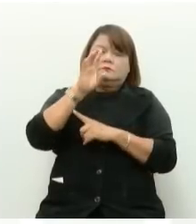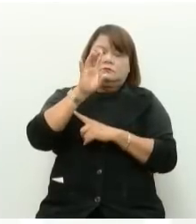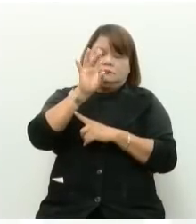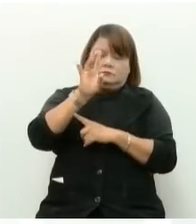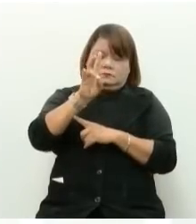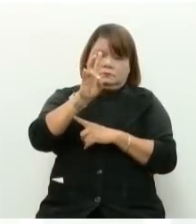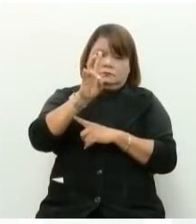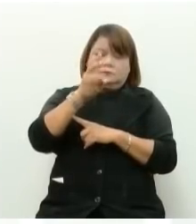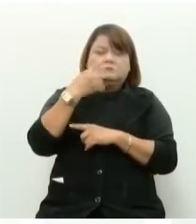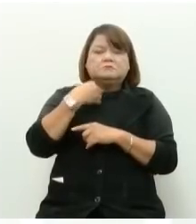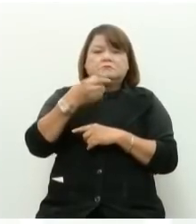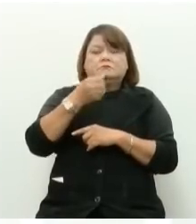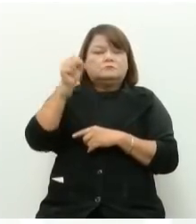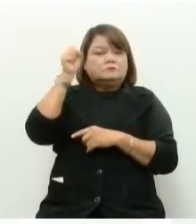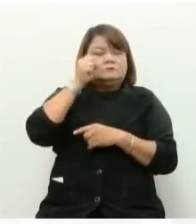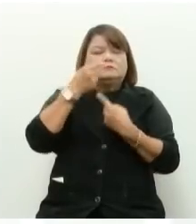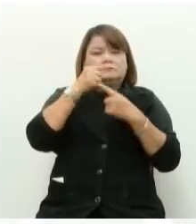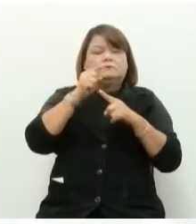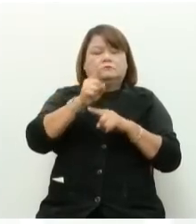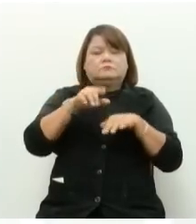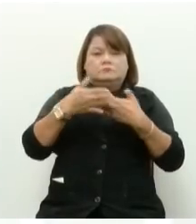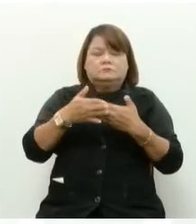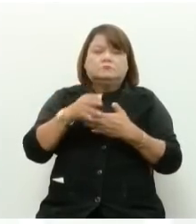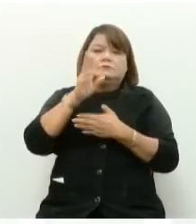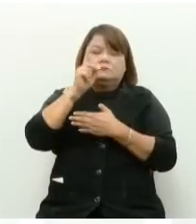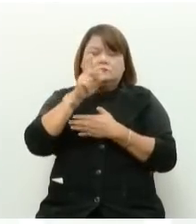แล้วมีประเด็นอะไรบ้างที่ทางเขตหรือทางคุณ